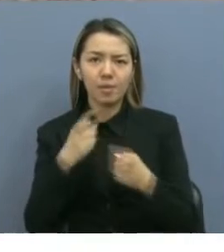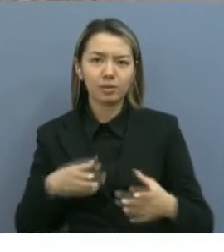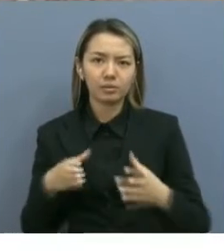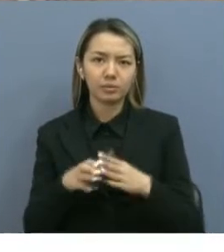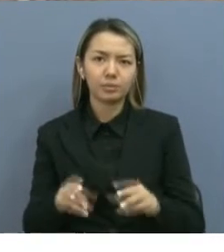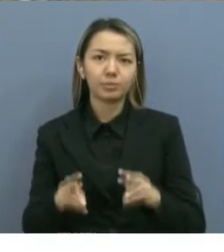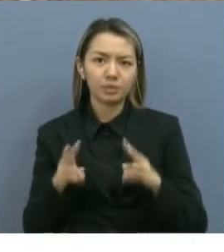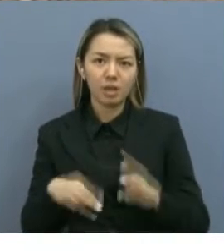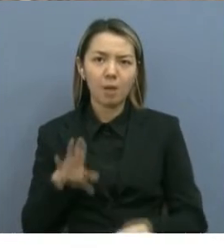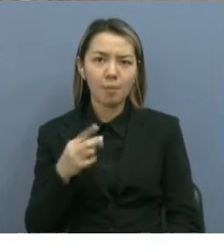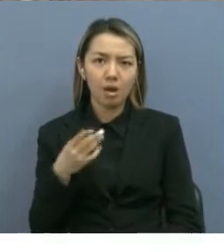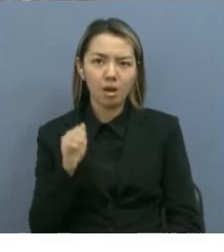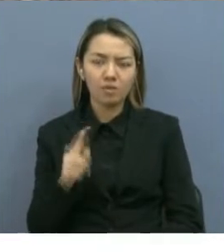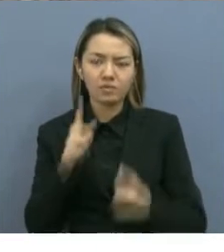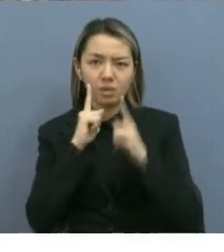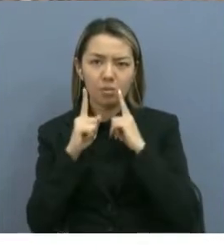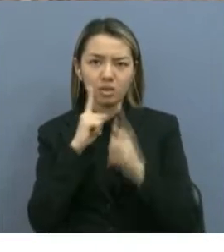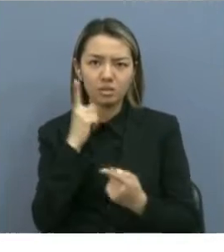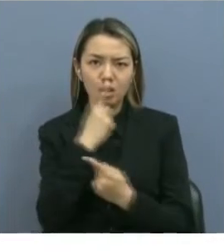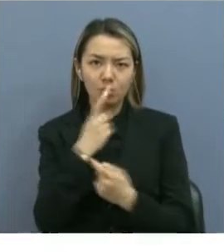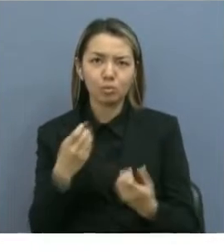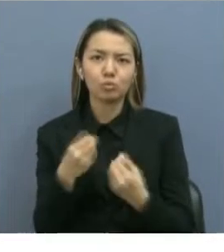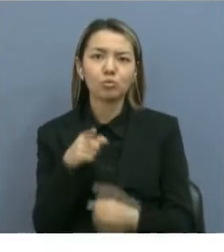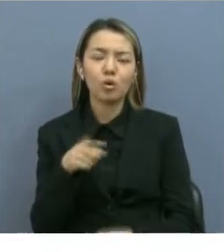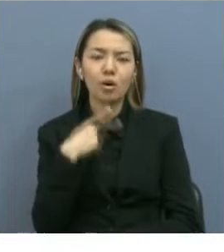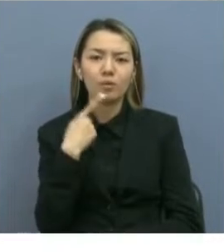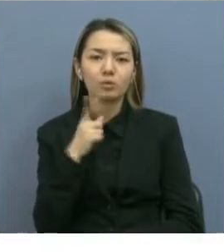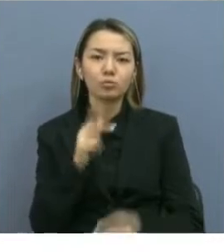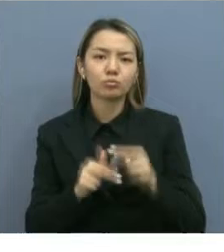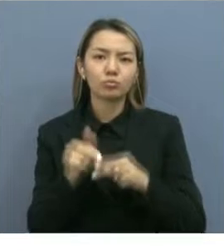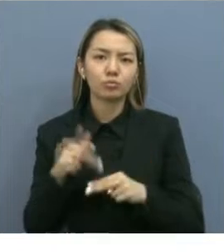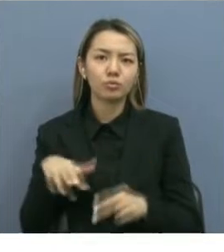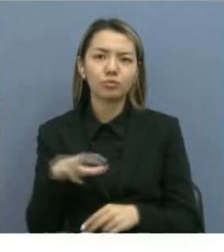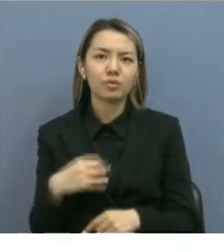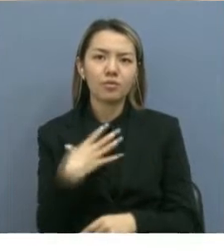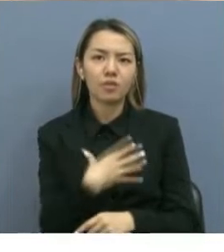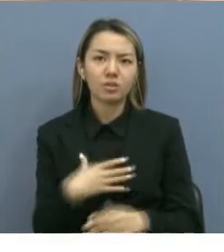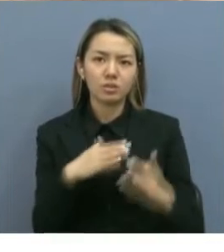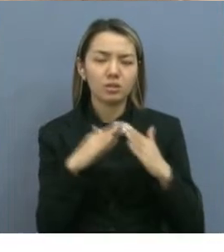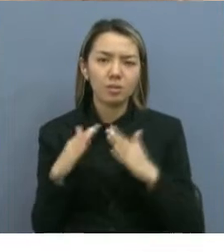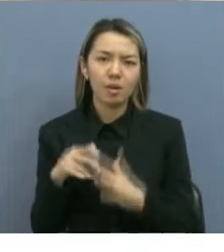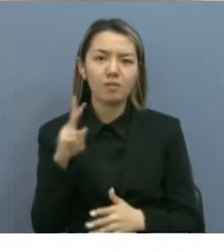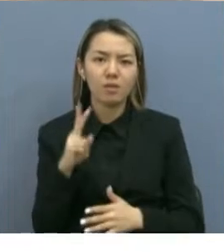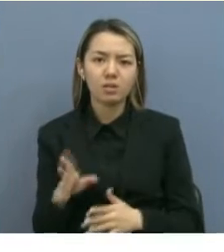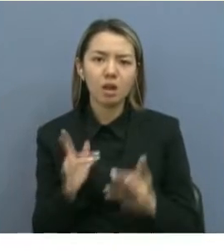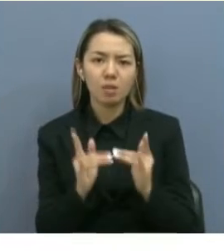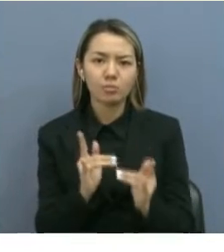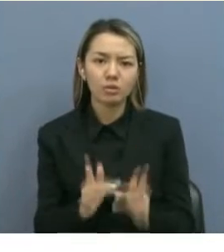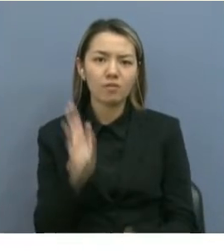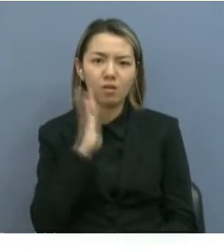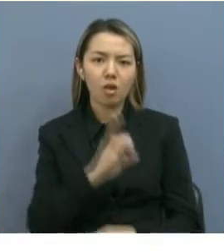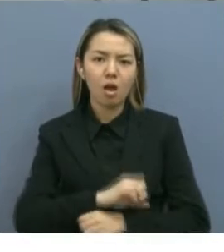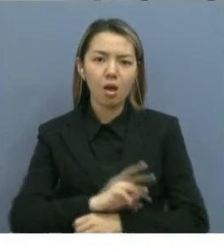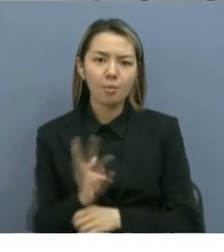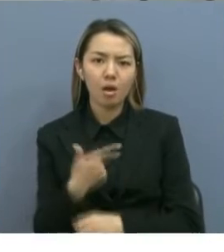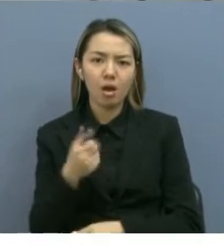даму министрі Дәурен Абаев брифингте мәлімдеді. Оның айтуынша, салынатын әлеуметтік нысандардың қатарында тұрғын үй, жатақхана, ауыз сумен